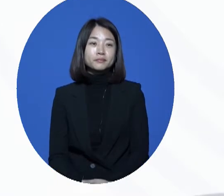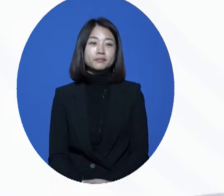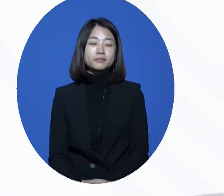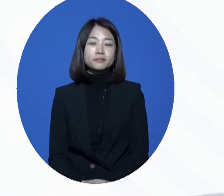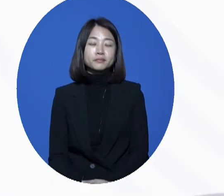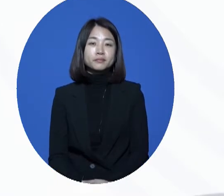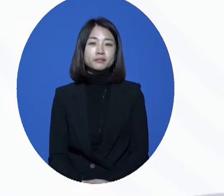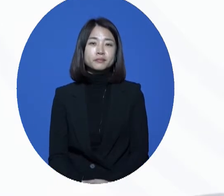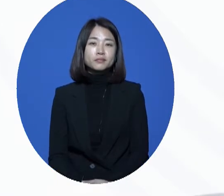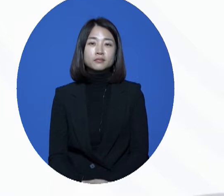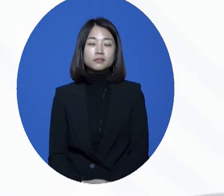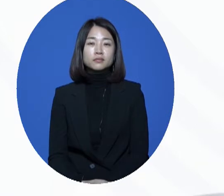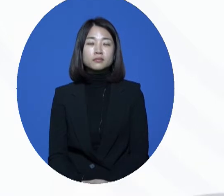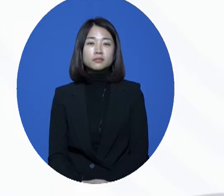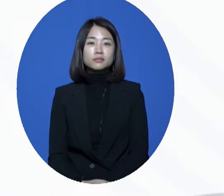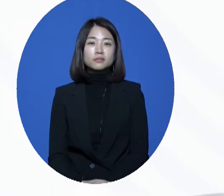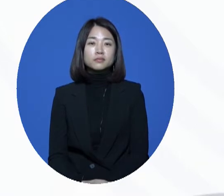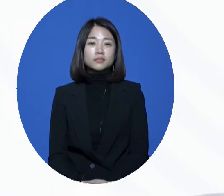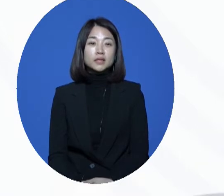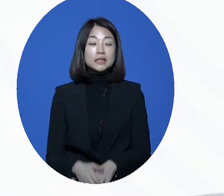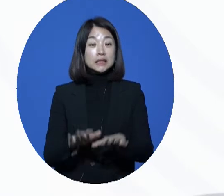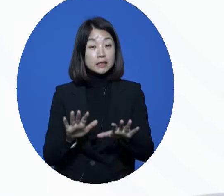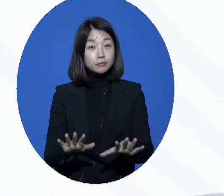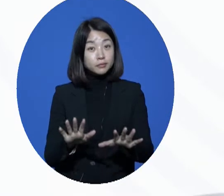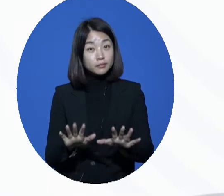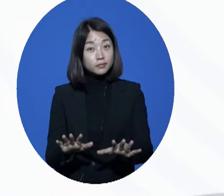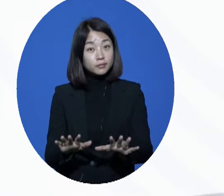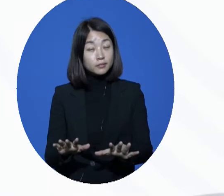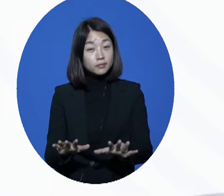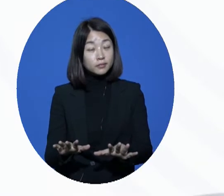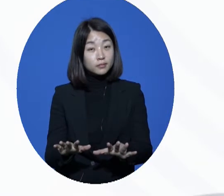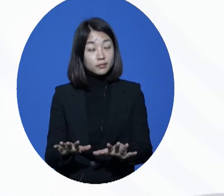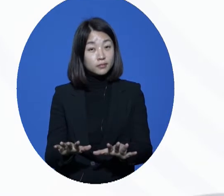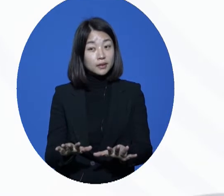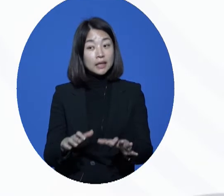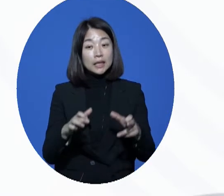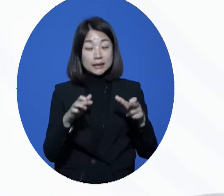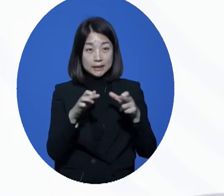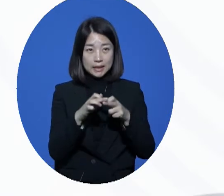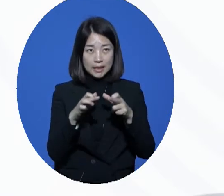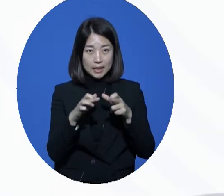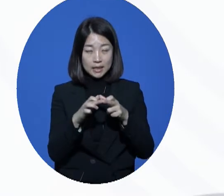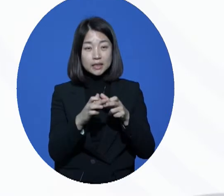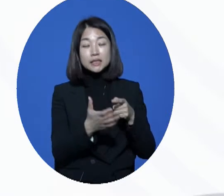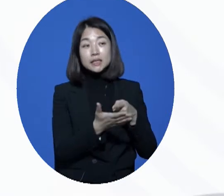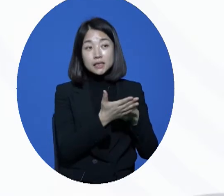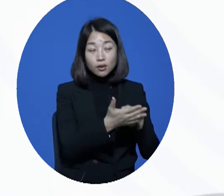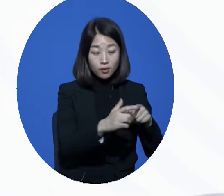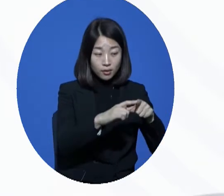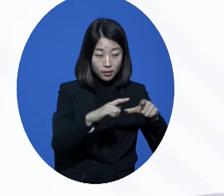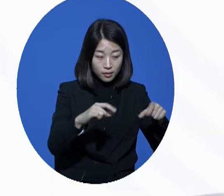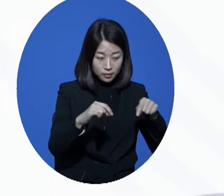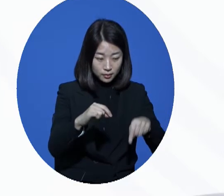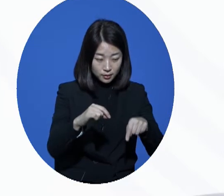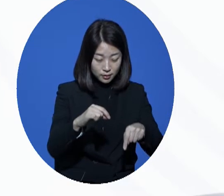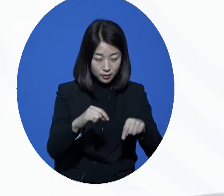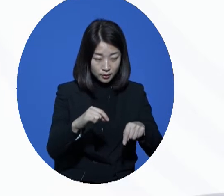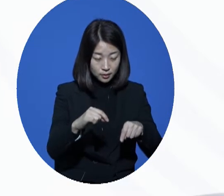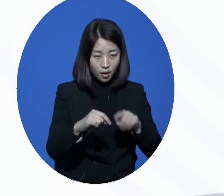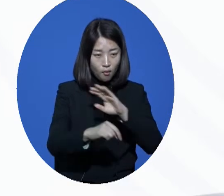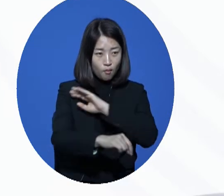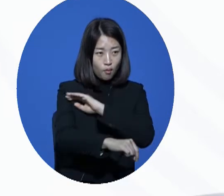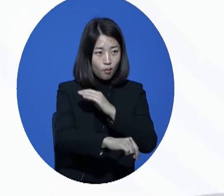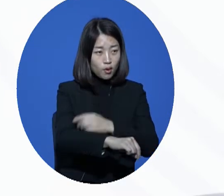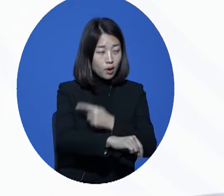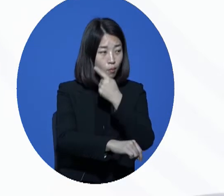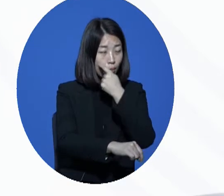이거는 어떻게 생각해 보면 지금의 장애인 정의와 등록 제도가 필요한 권리를 실제로 보장받을 수